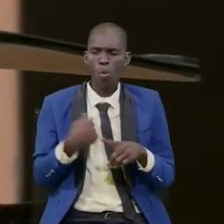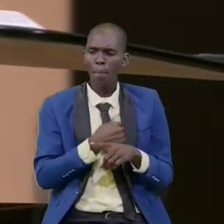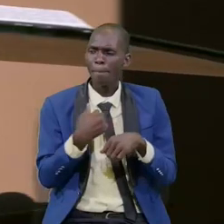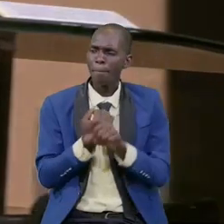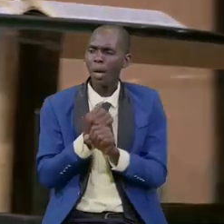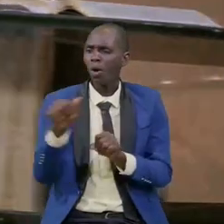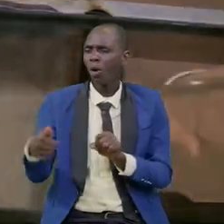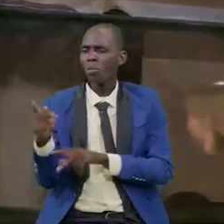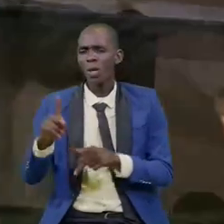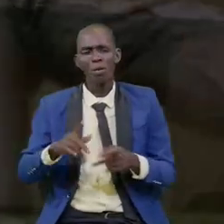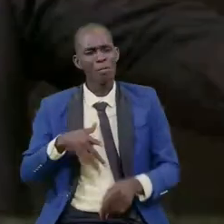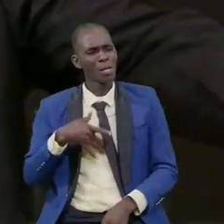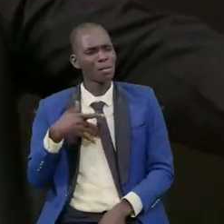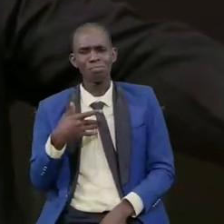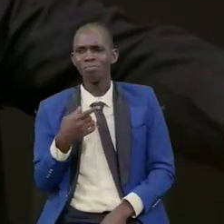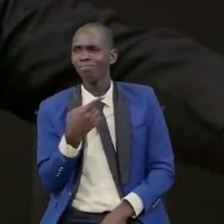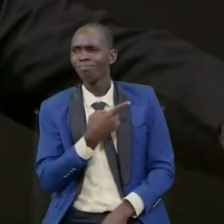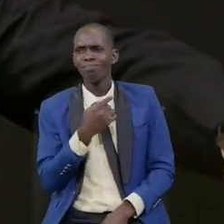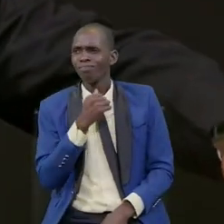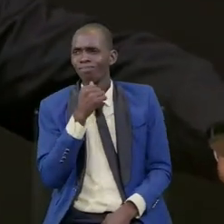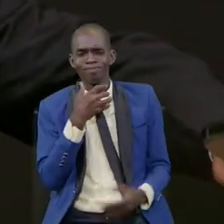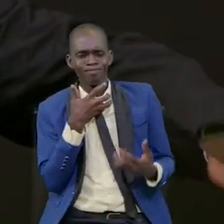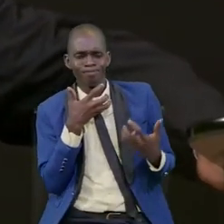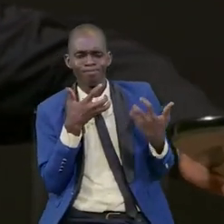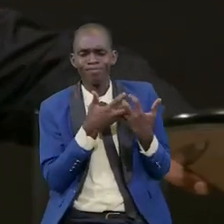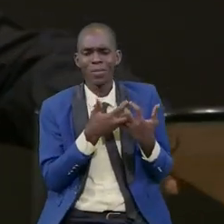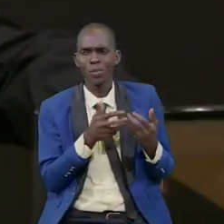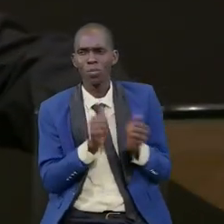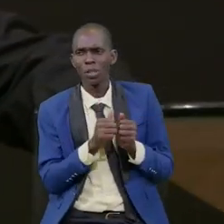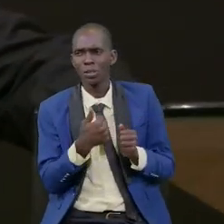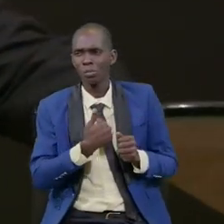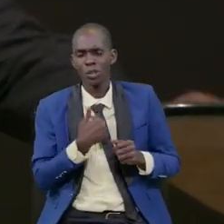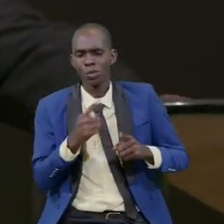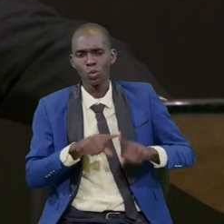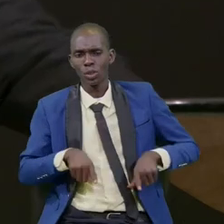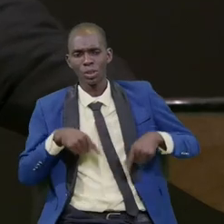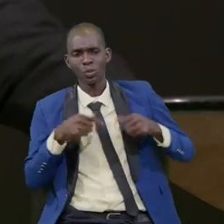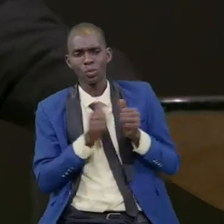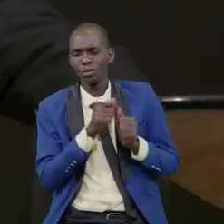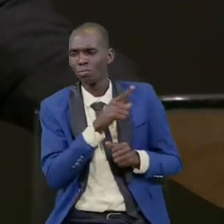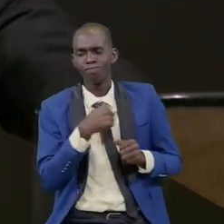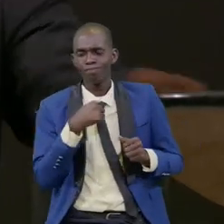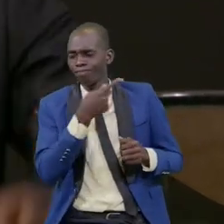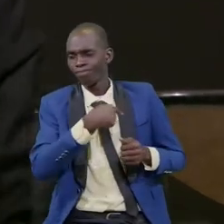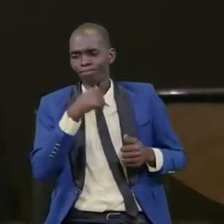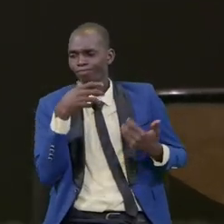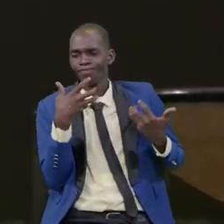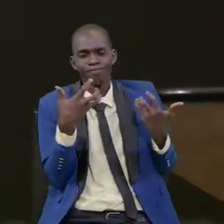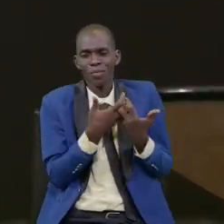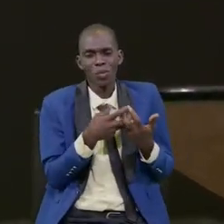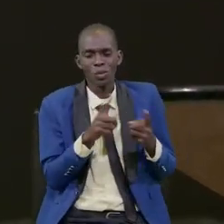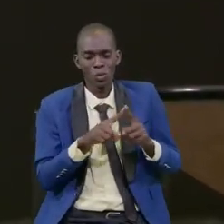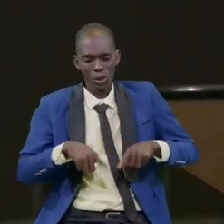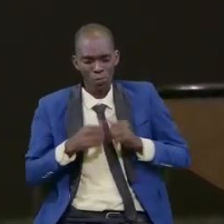autres se sentent que ceci n'est pas une personne compatible avec laquelle il faut vivre.